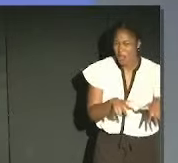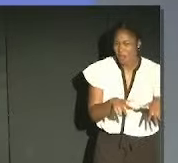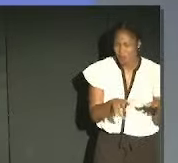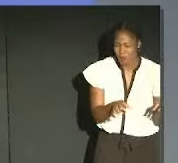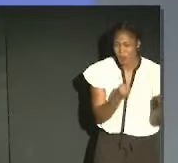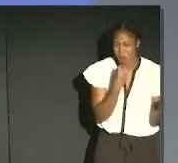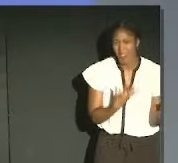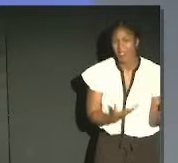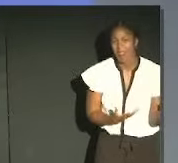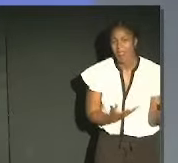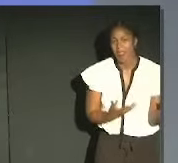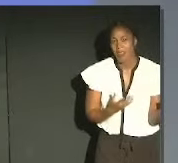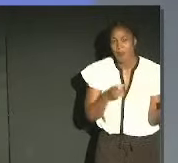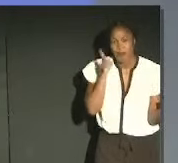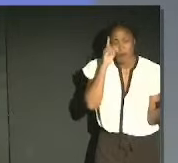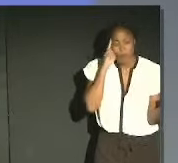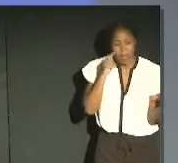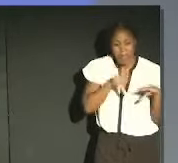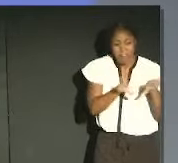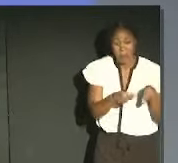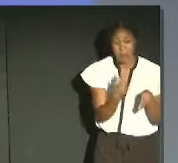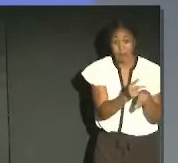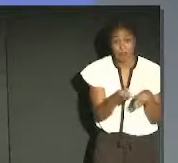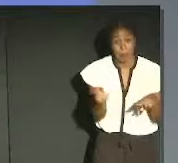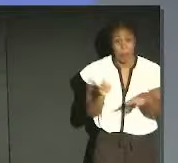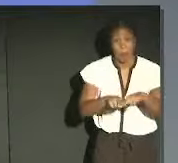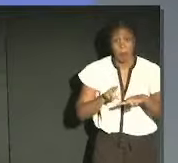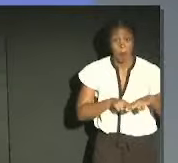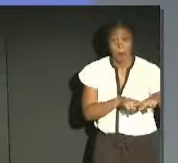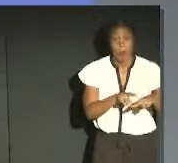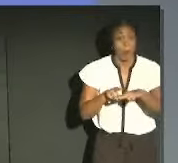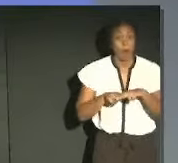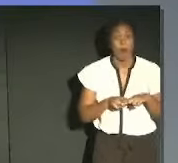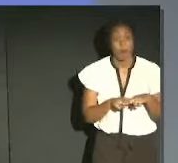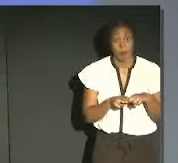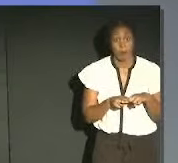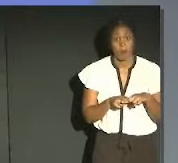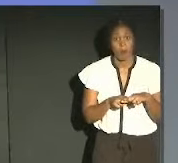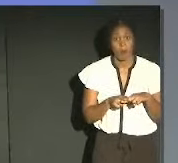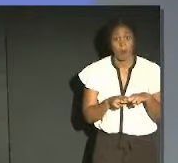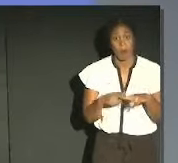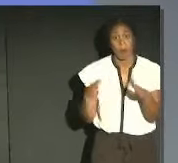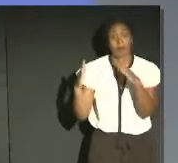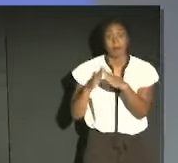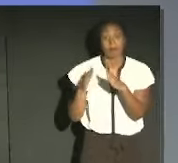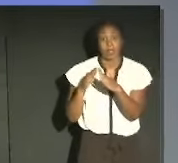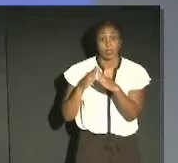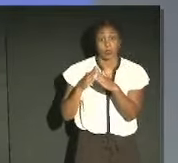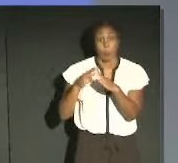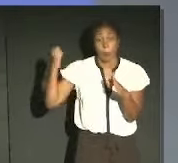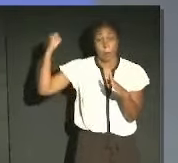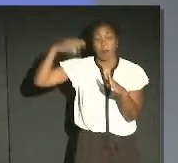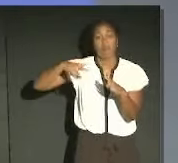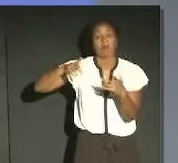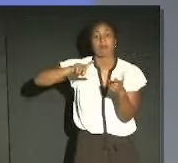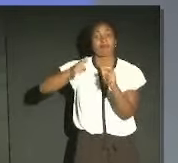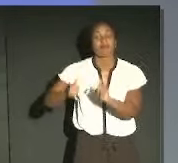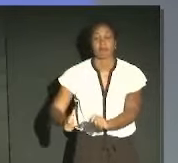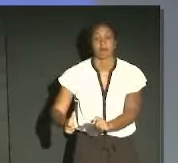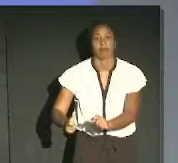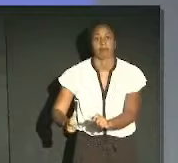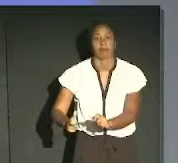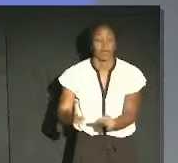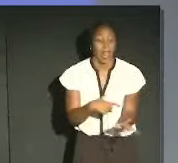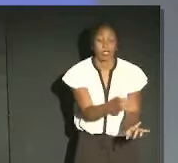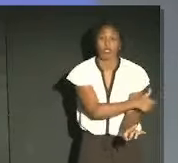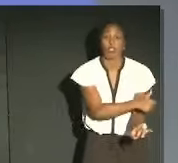mois parce que toute sa famille avait été tuée dans la frappe qui avait qui avait frappé leur logement et donc elle se retrouvait sans famille parce que